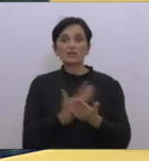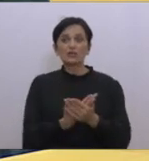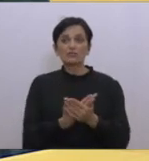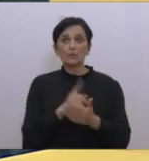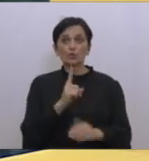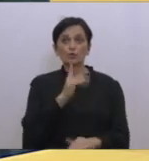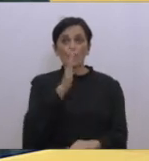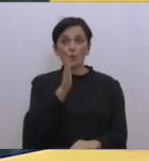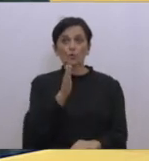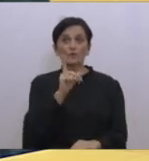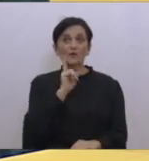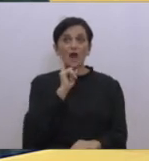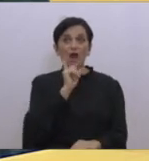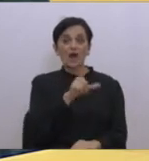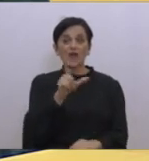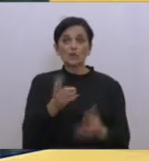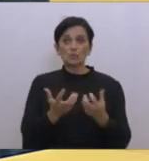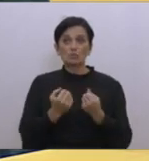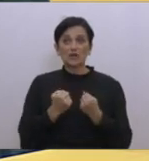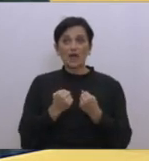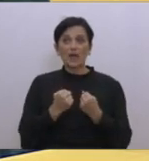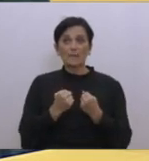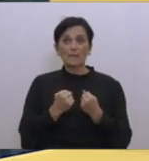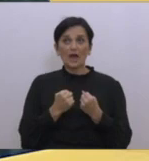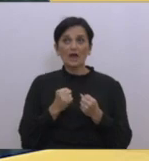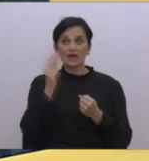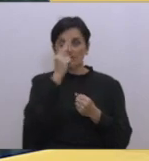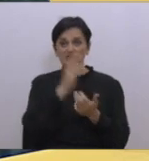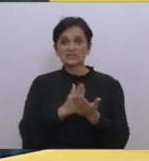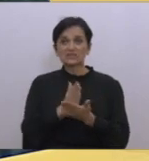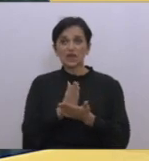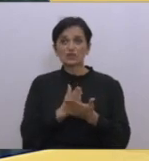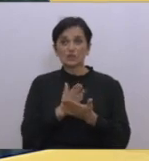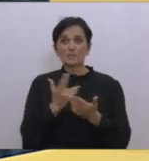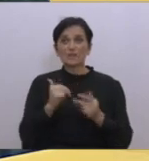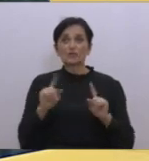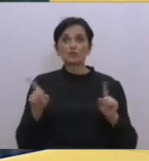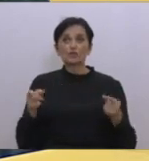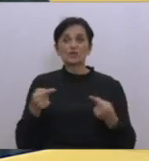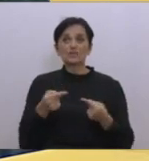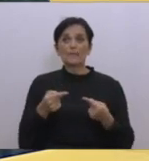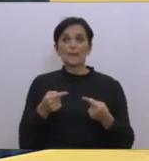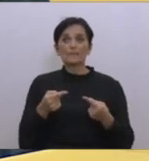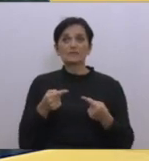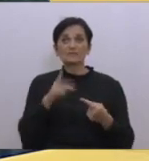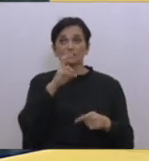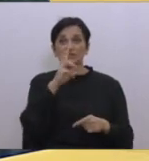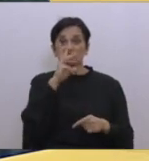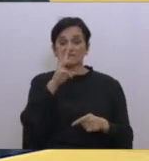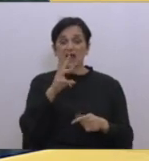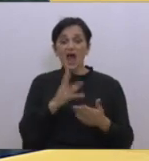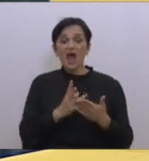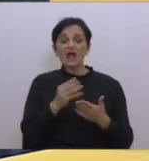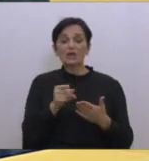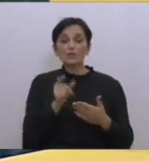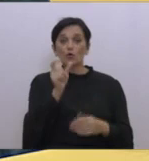მოხდეს ახალგაზრდების მიღება სტაჟირებაზე, და შესაბამისად ის სახელფასო კოეფიციენტი,